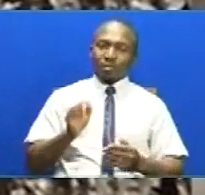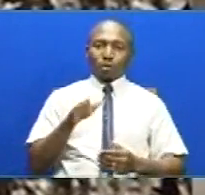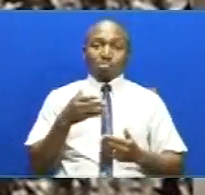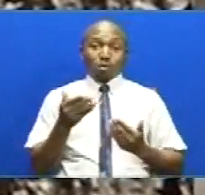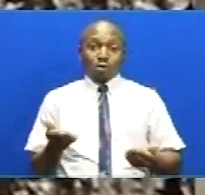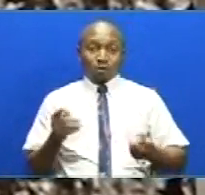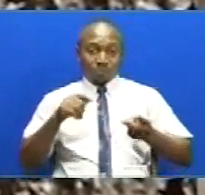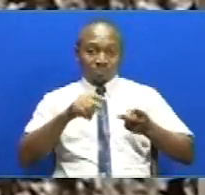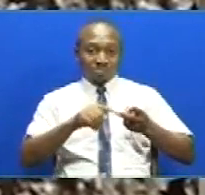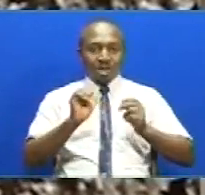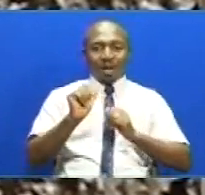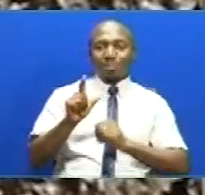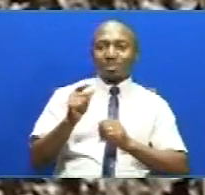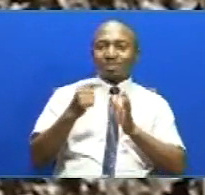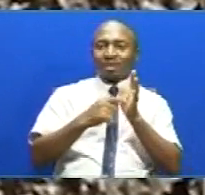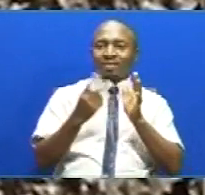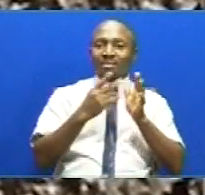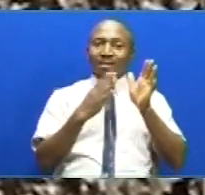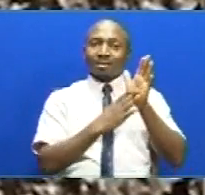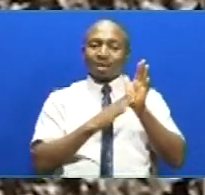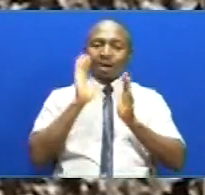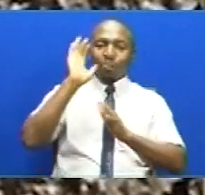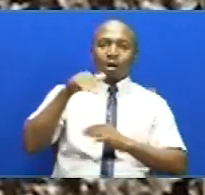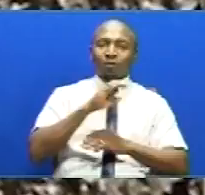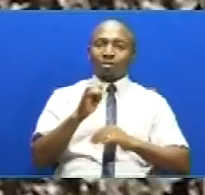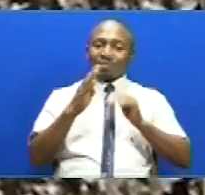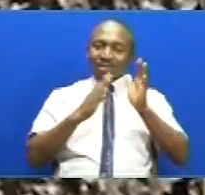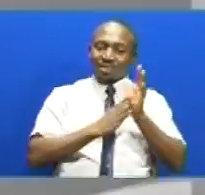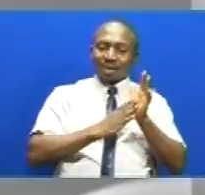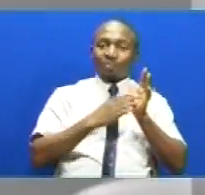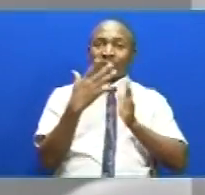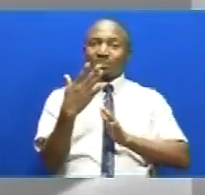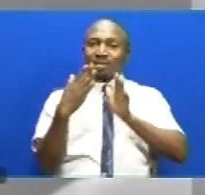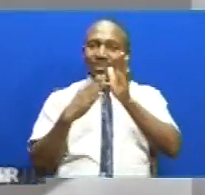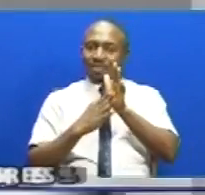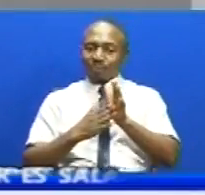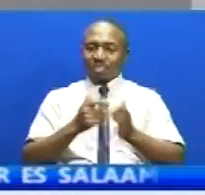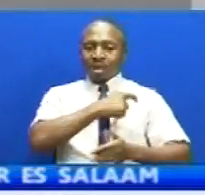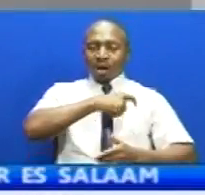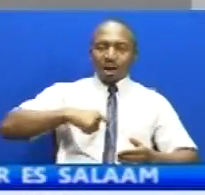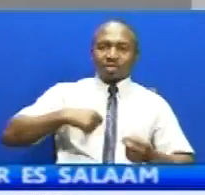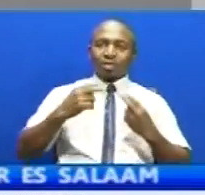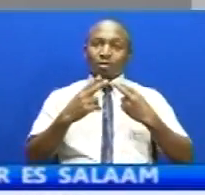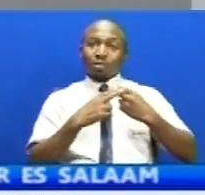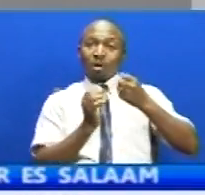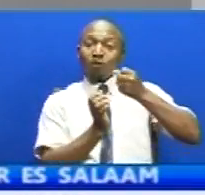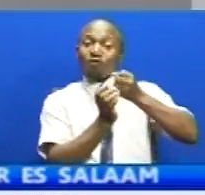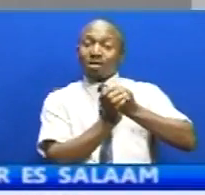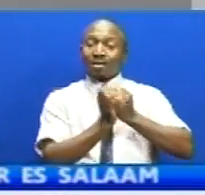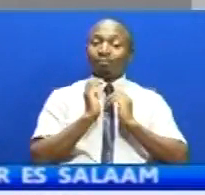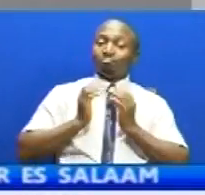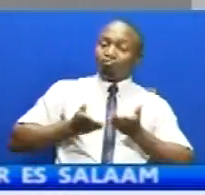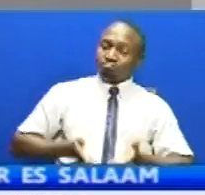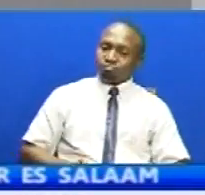Alhamisi ya Oktoba 29 mwaka 1959, Rais John Pombe Joseph Magufuli